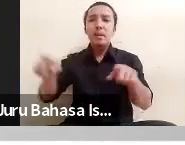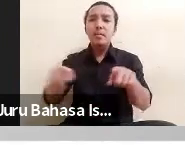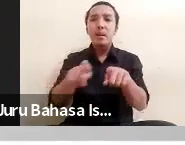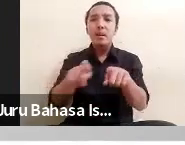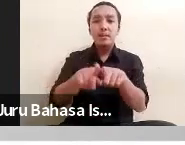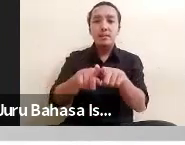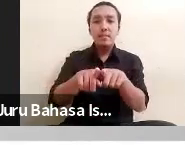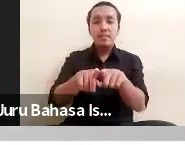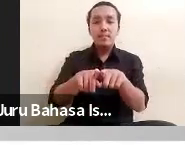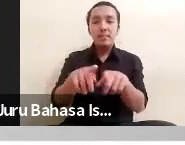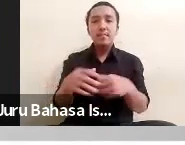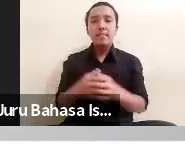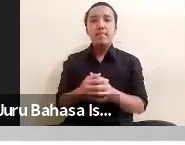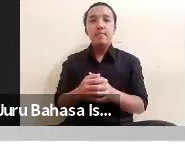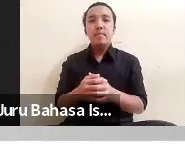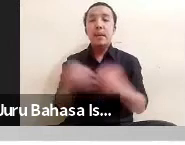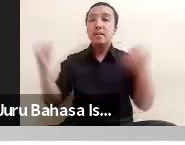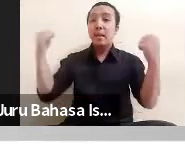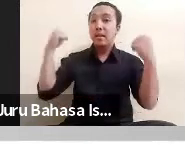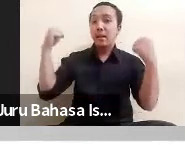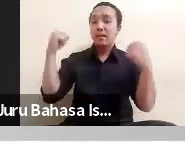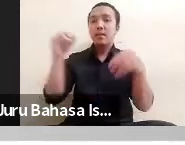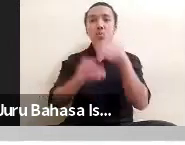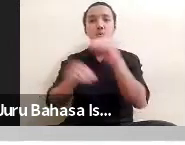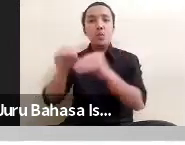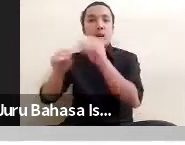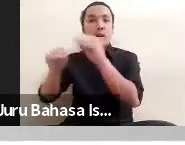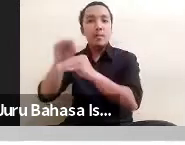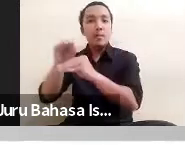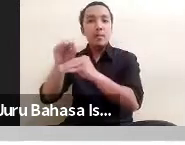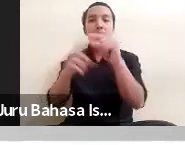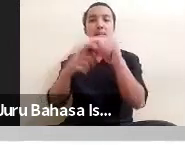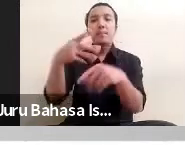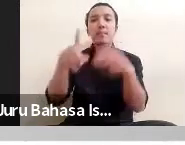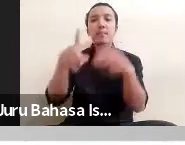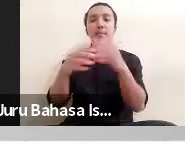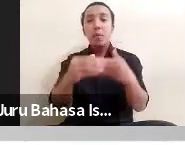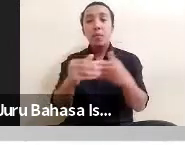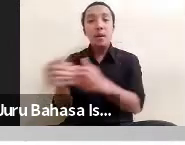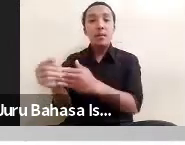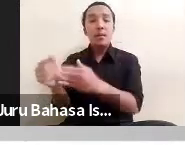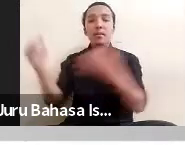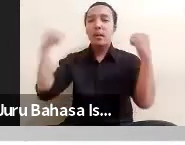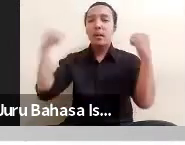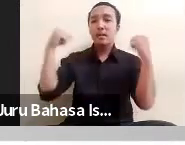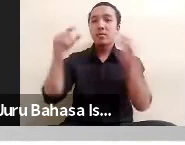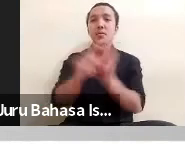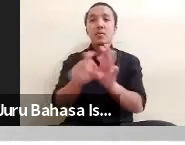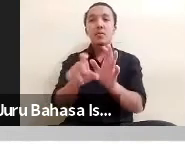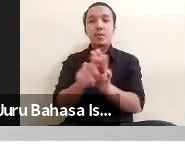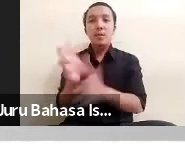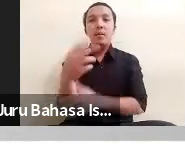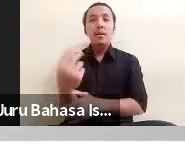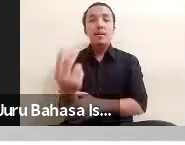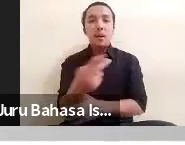dalam penyusunan pedoman layanan kesehatan misalnya, kemudian kita juga mengadvokasi